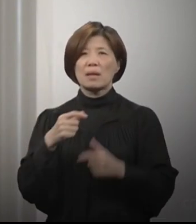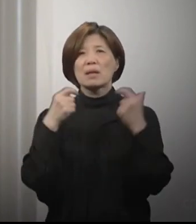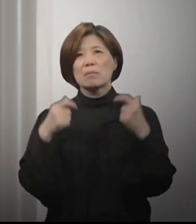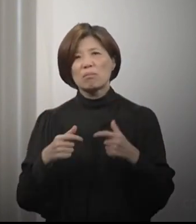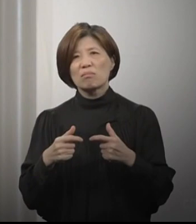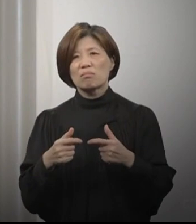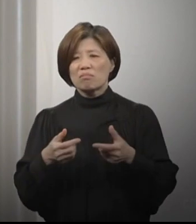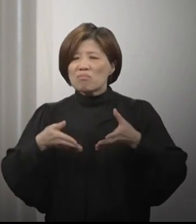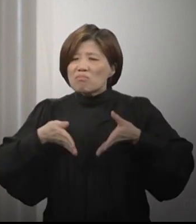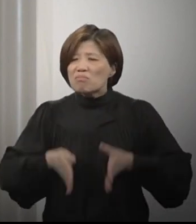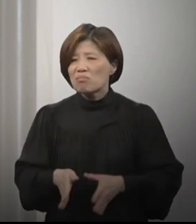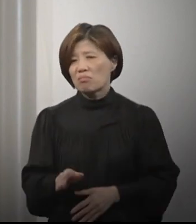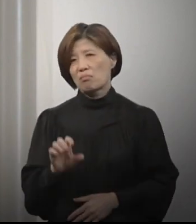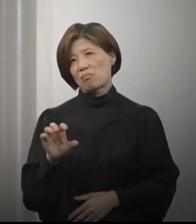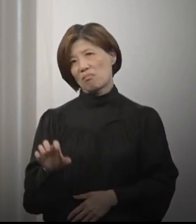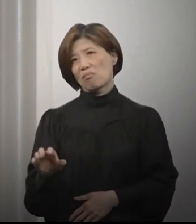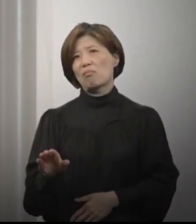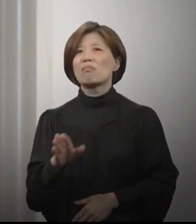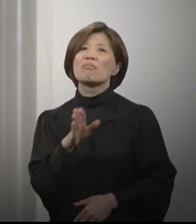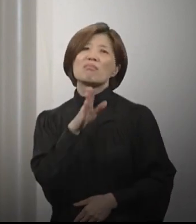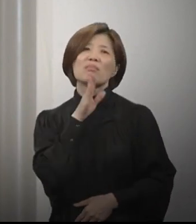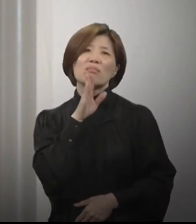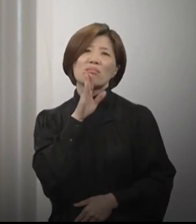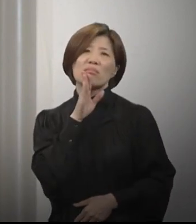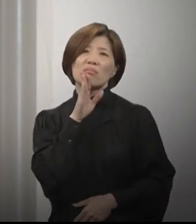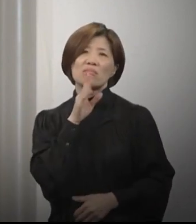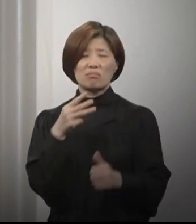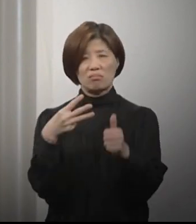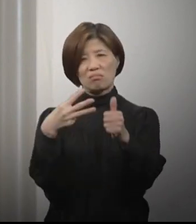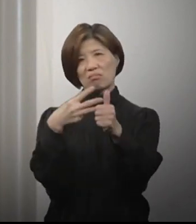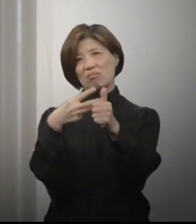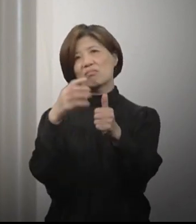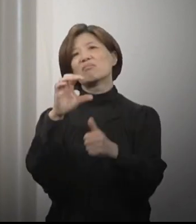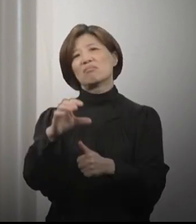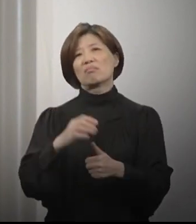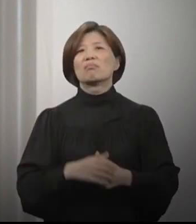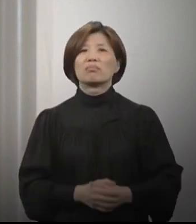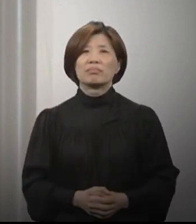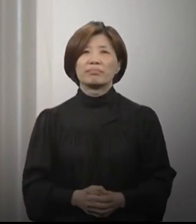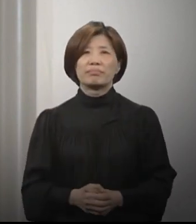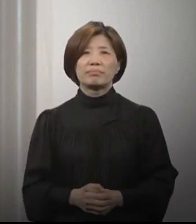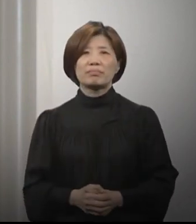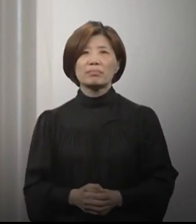이 임승필 요셉 신부님의 고향도 역시 저희 한림성당입니다.